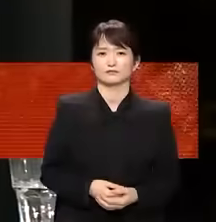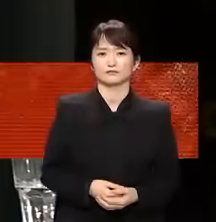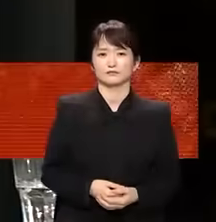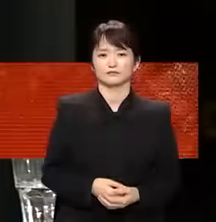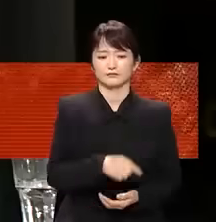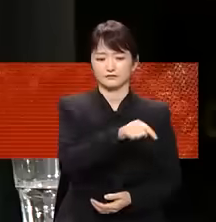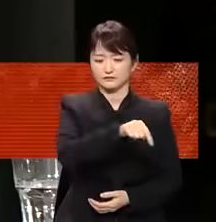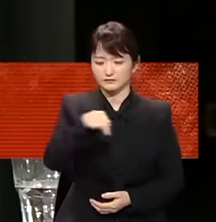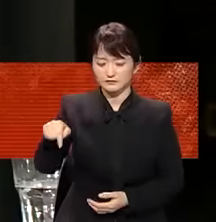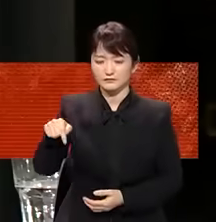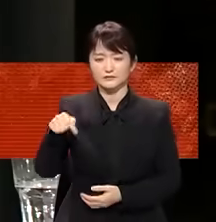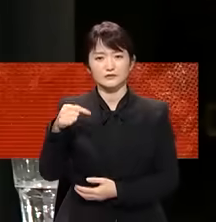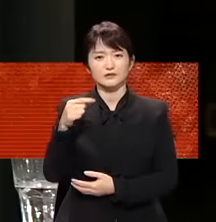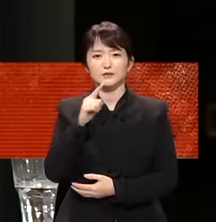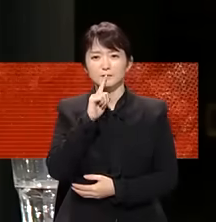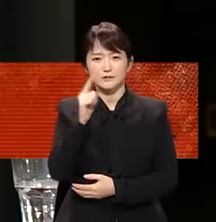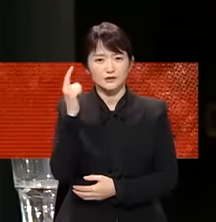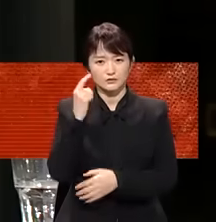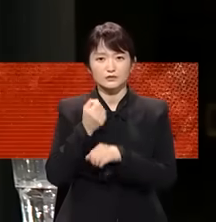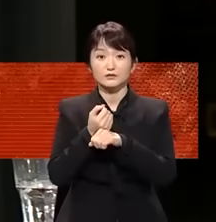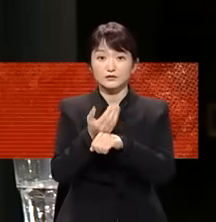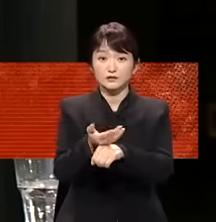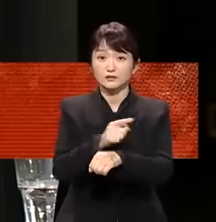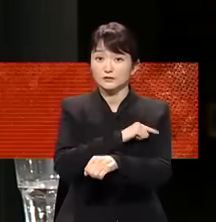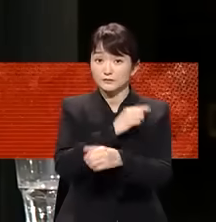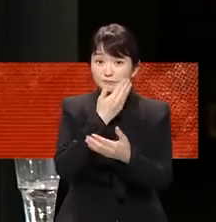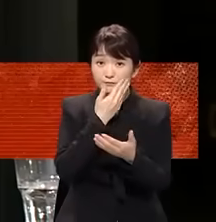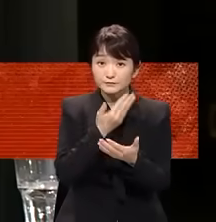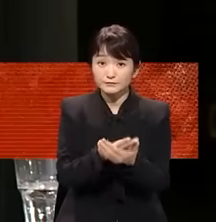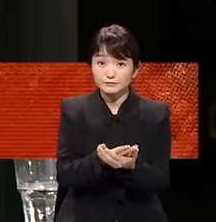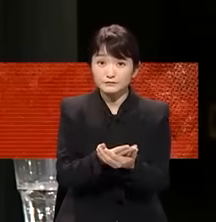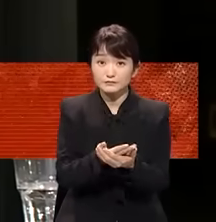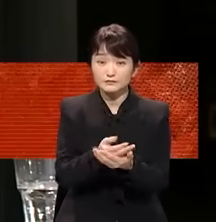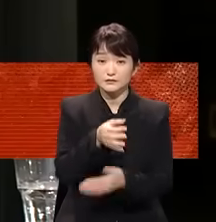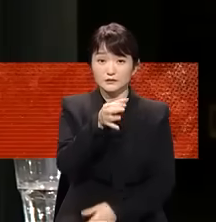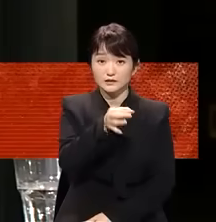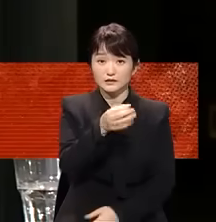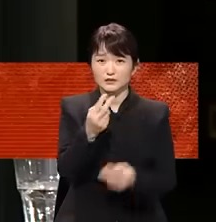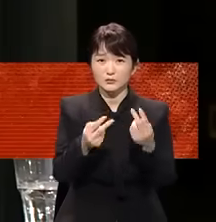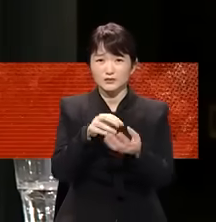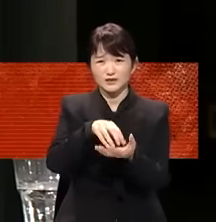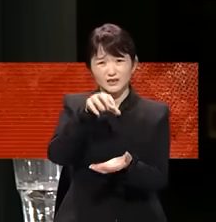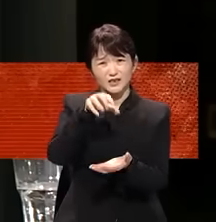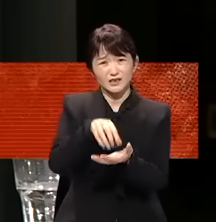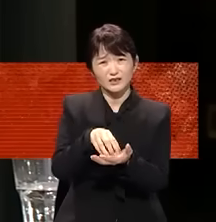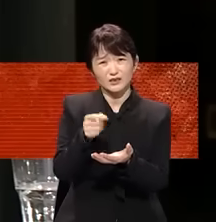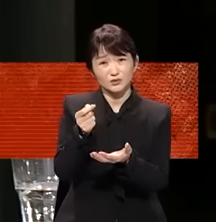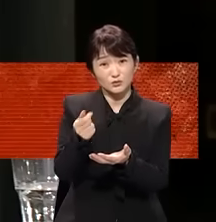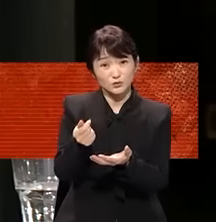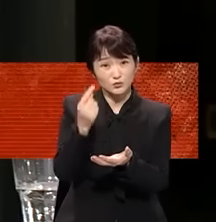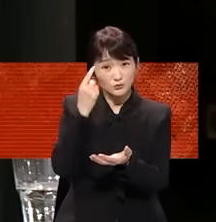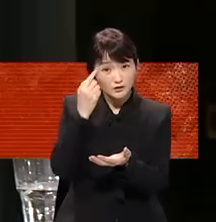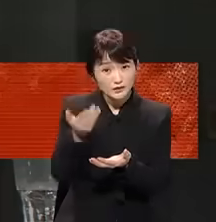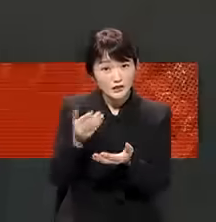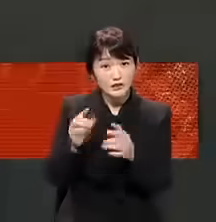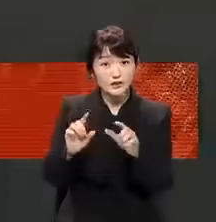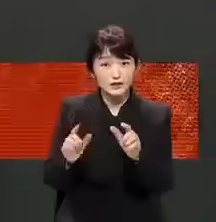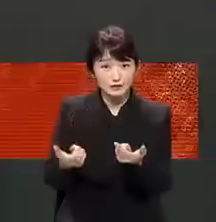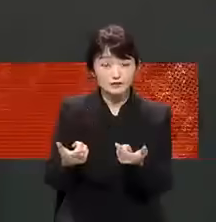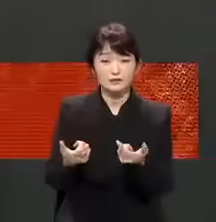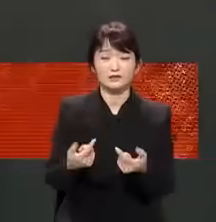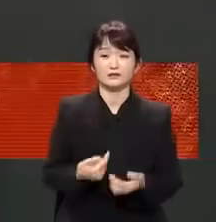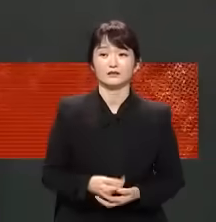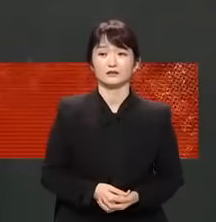주장을 다 전해 드렸는데 여기서 가장 중요한 거 결국 가격에 비해서 양이 터이 없냐 아니냐